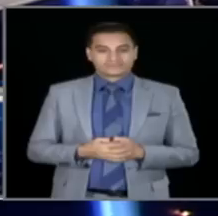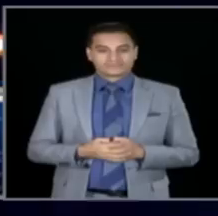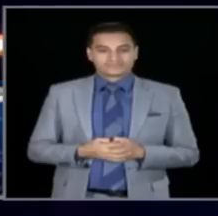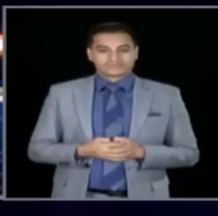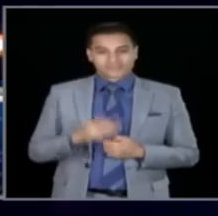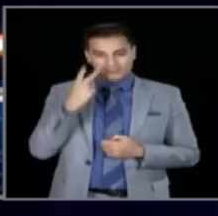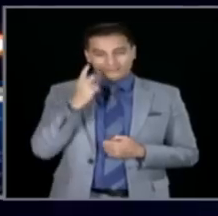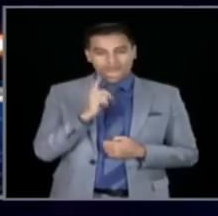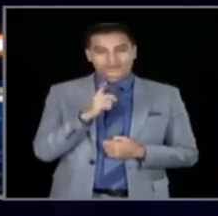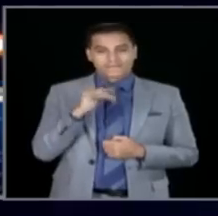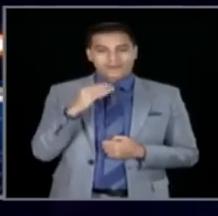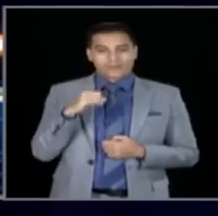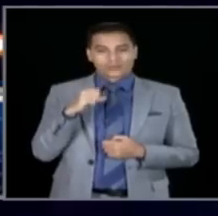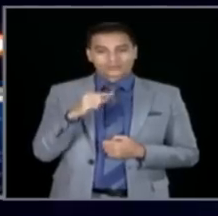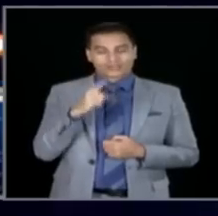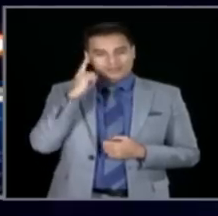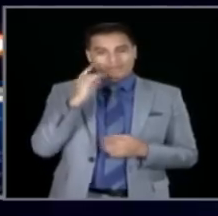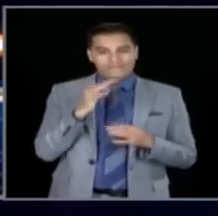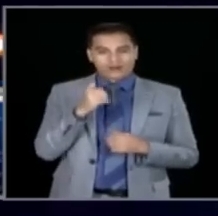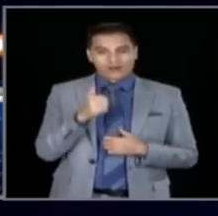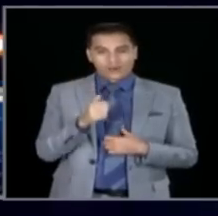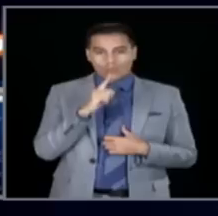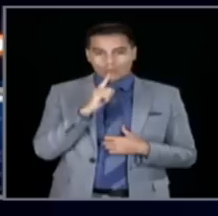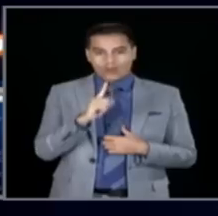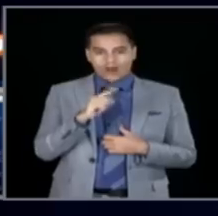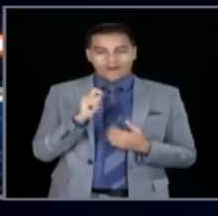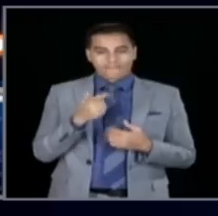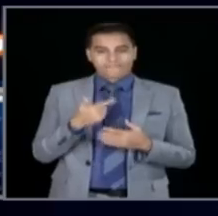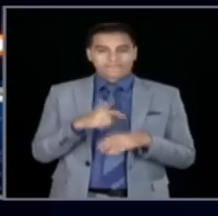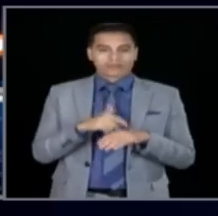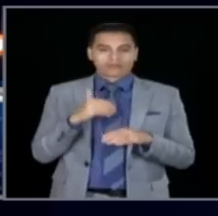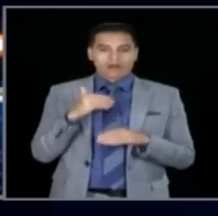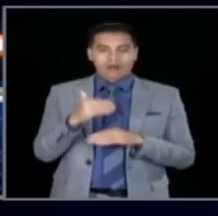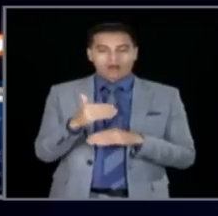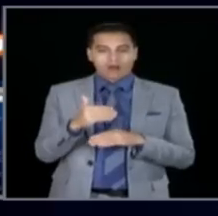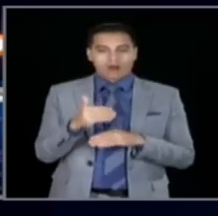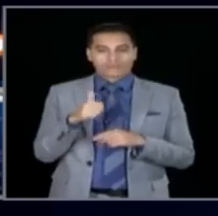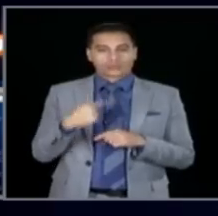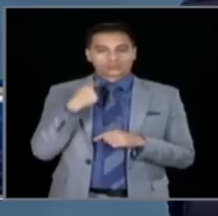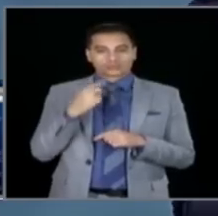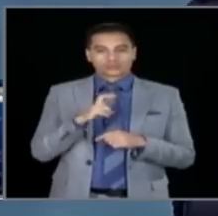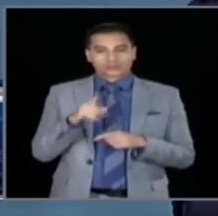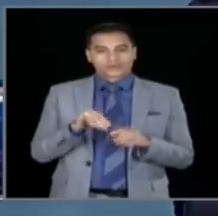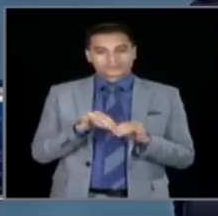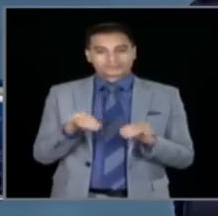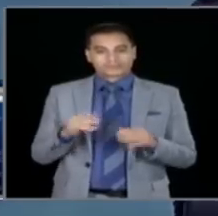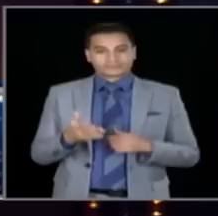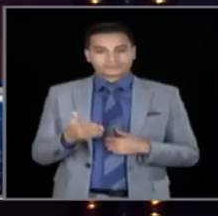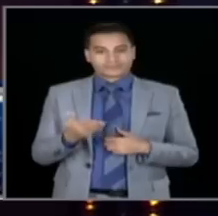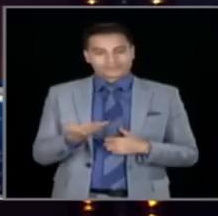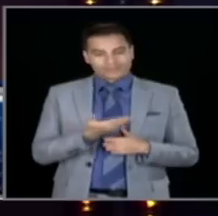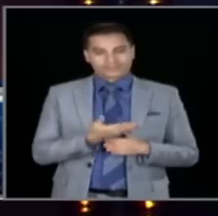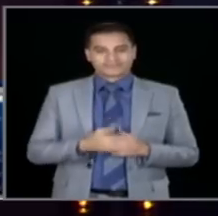بص يا محمود، انت بتفكر ولكن متأخر، فخسارة السؤال ده يطير منك.